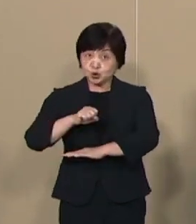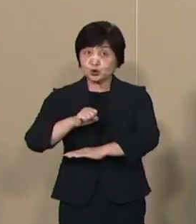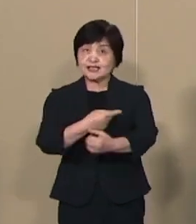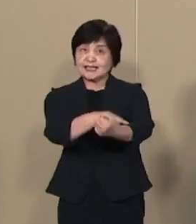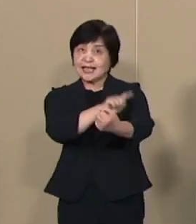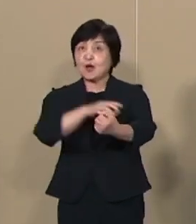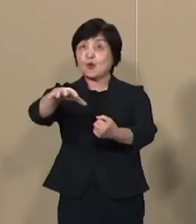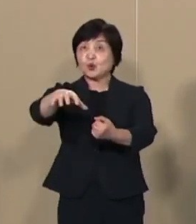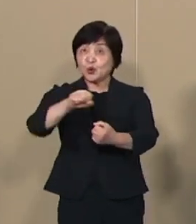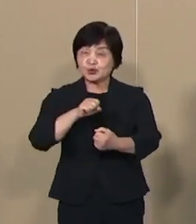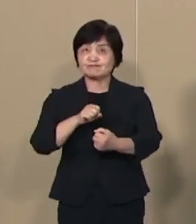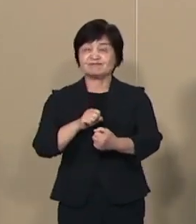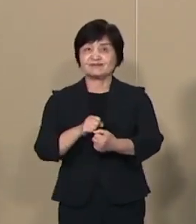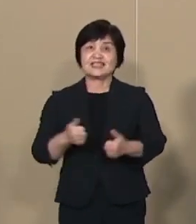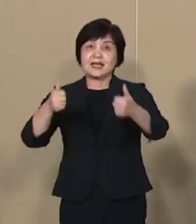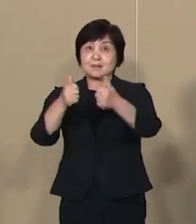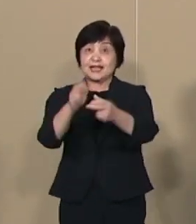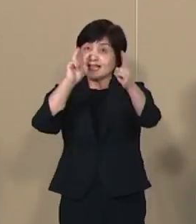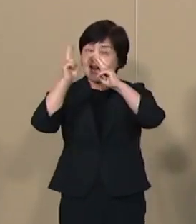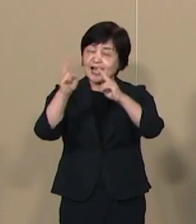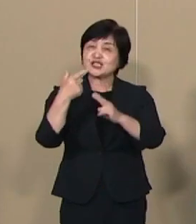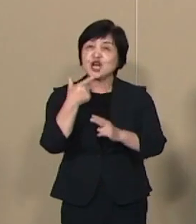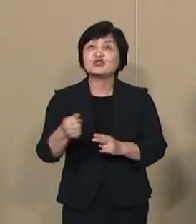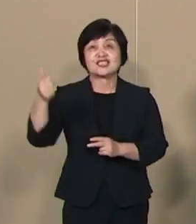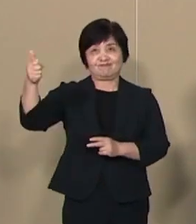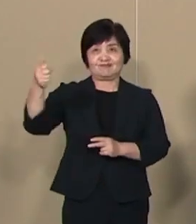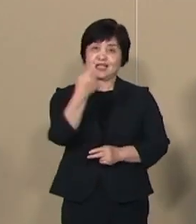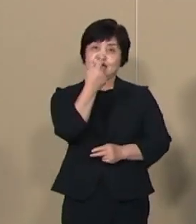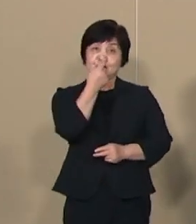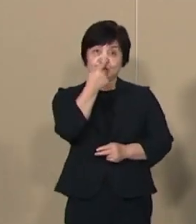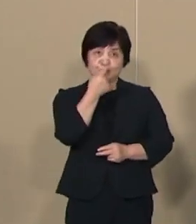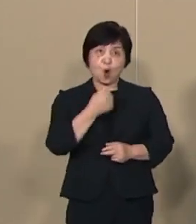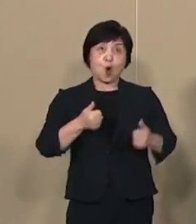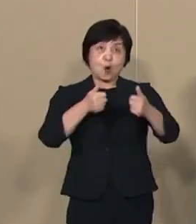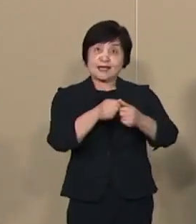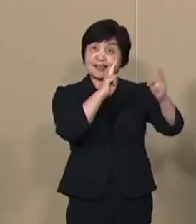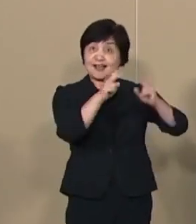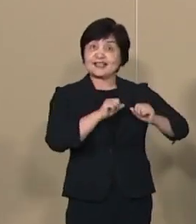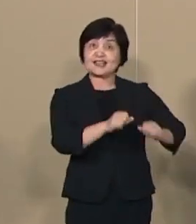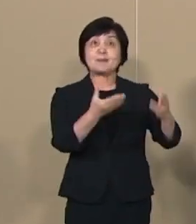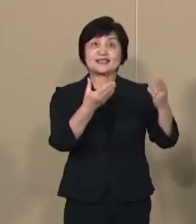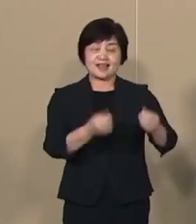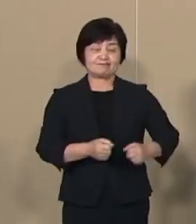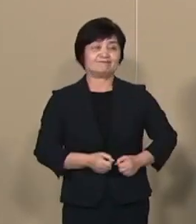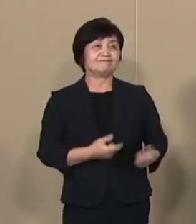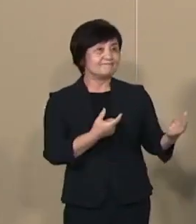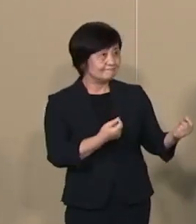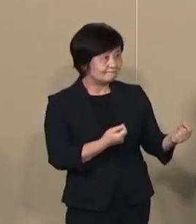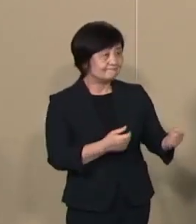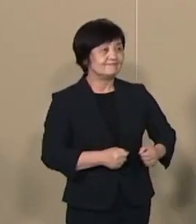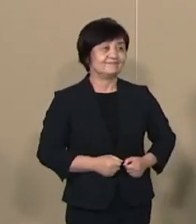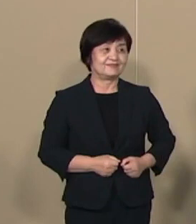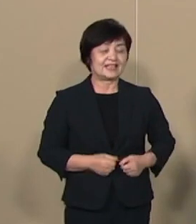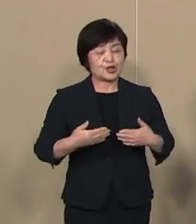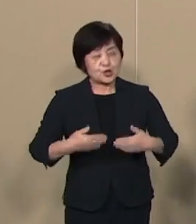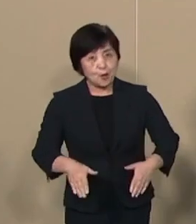から俺なんかベンチャー企業が好きだから俺もベンチャー企業があってたんでそうであそうですねそうそうそうだがなんか所有5弱小ベンチャー企業